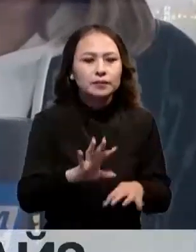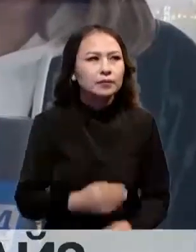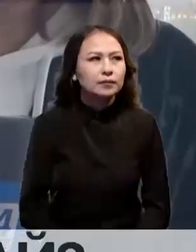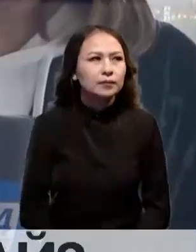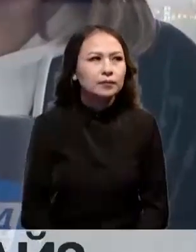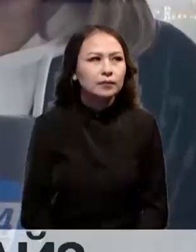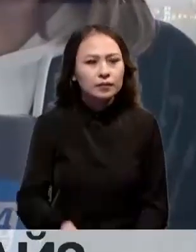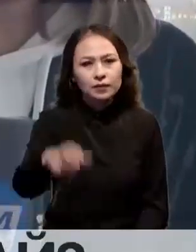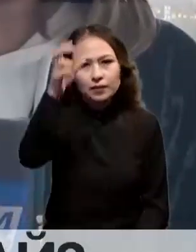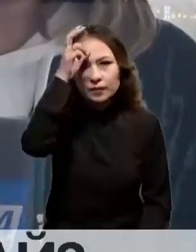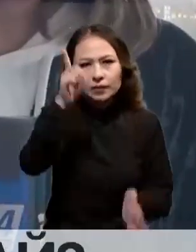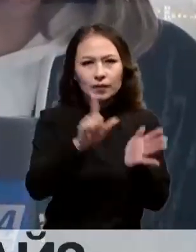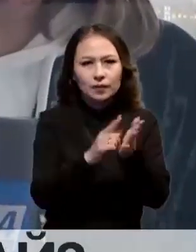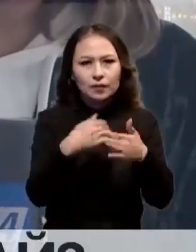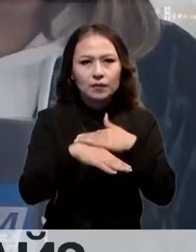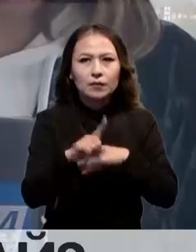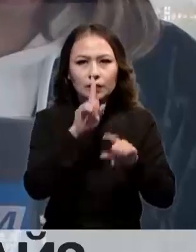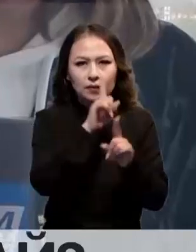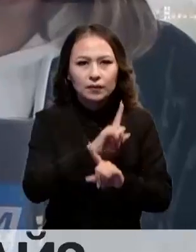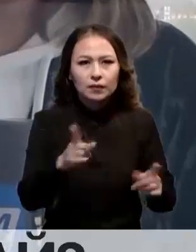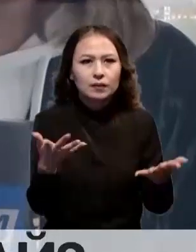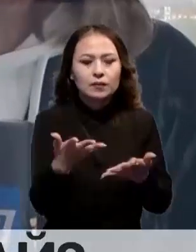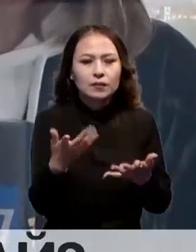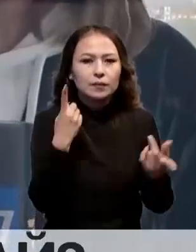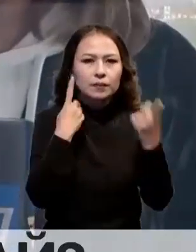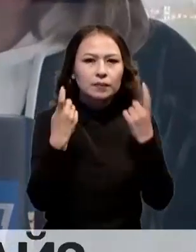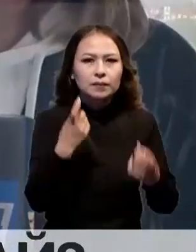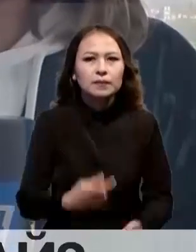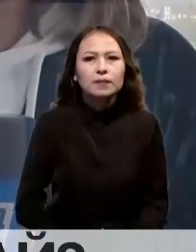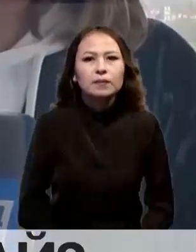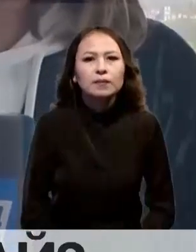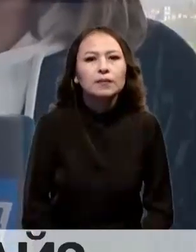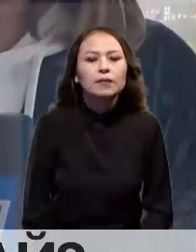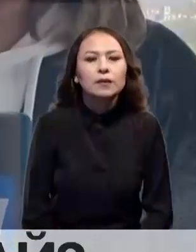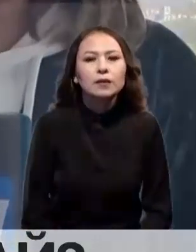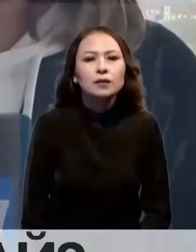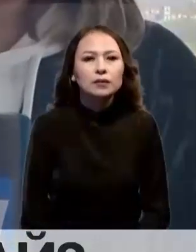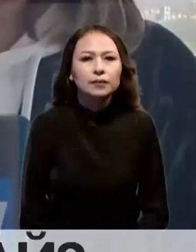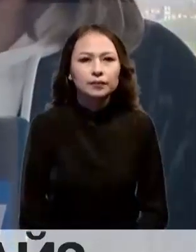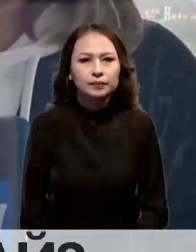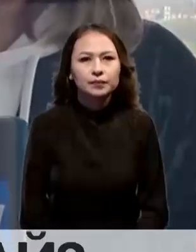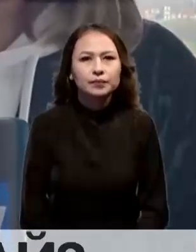Меруерт, Түркияда зейнетке шығудың ерекшеліктері туралы қандай ақпарыңыз бар?